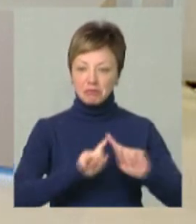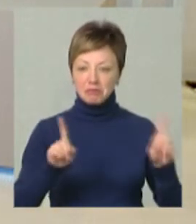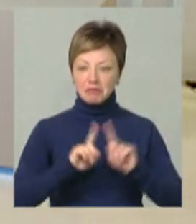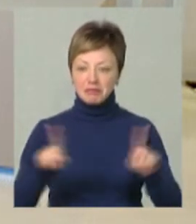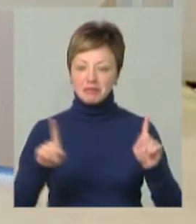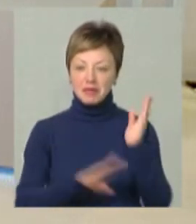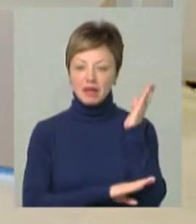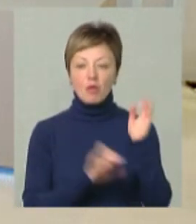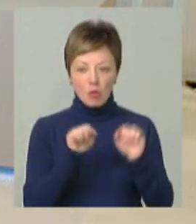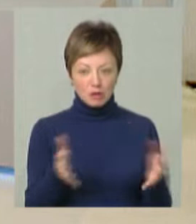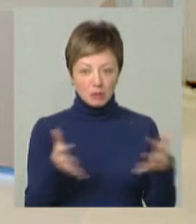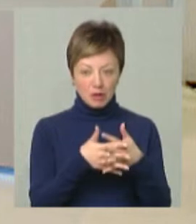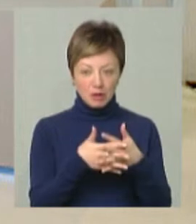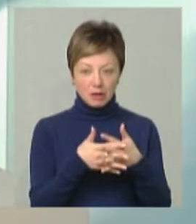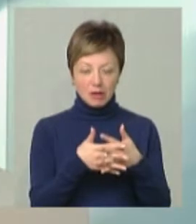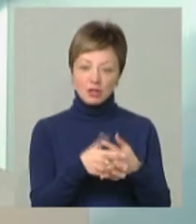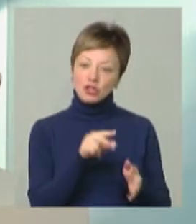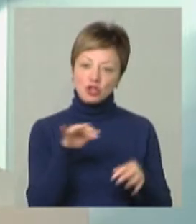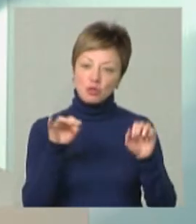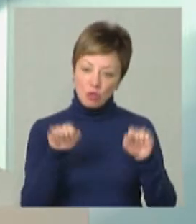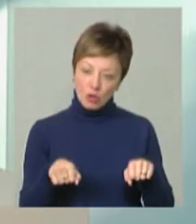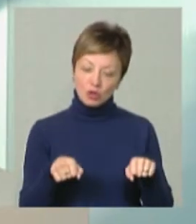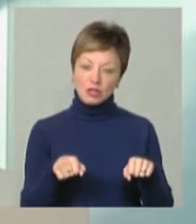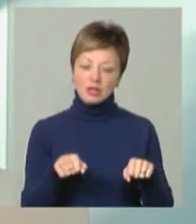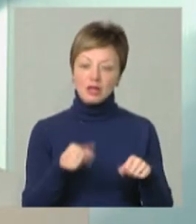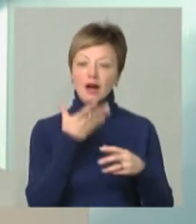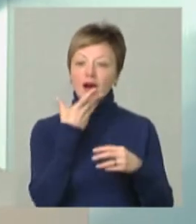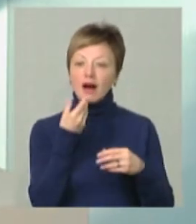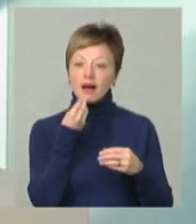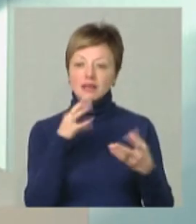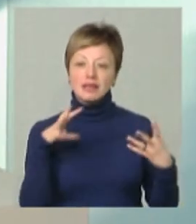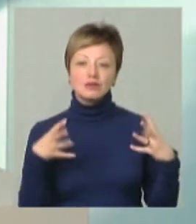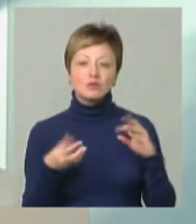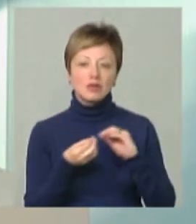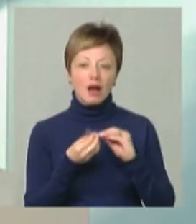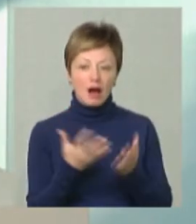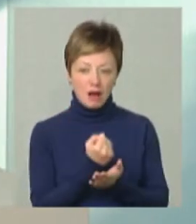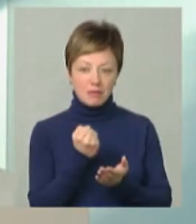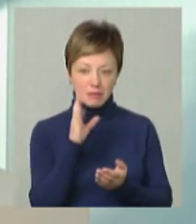екзотичних. Чи можна їх поєднувати і чи можна досягнути того естетичного результату,